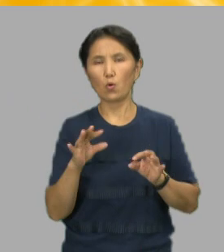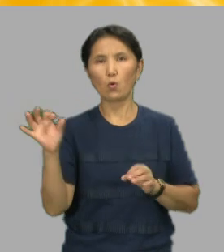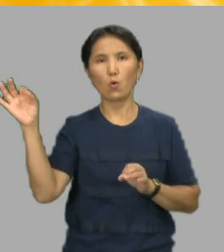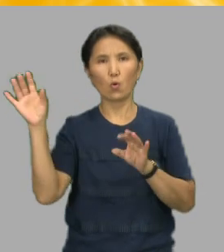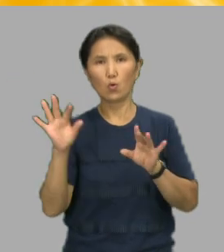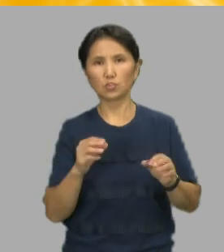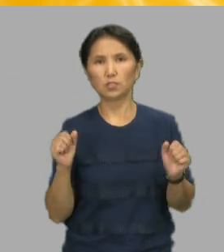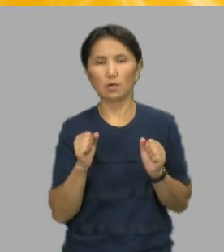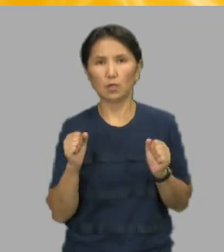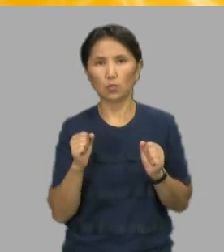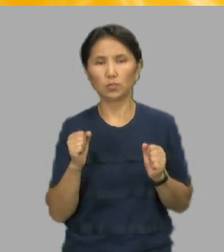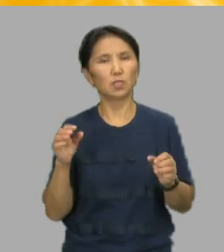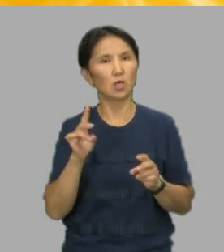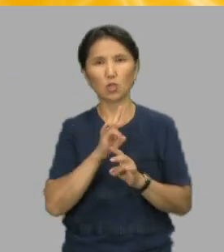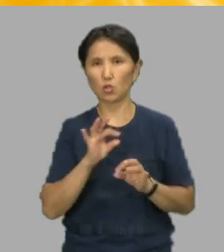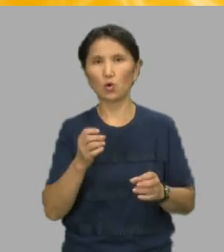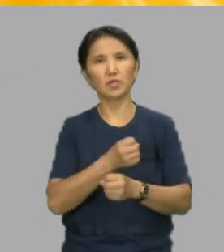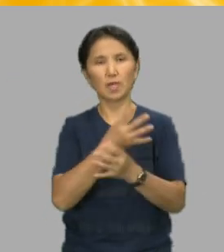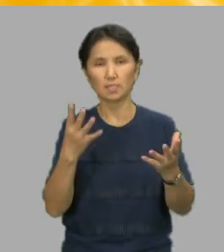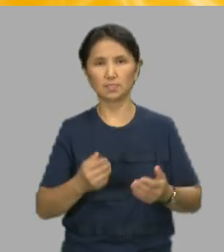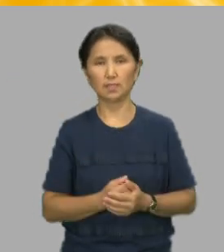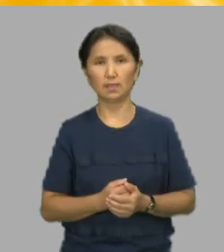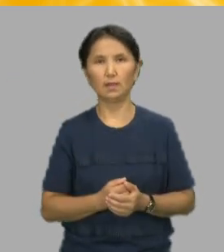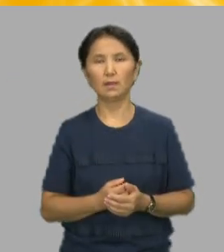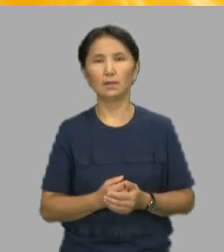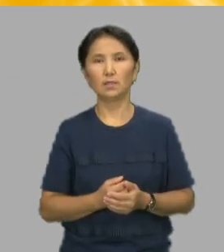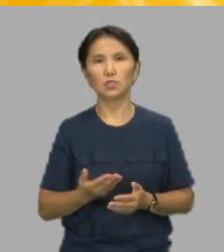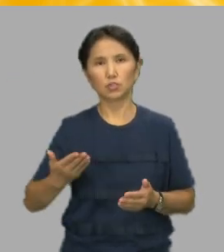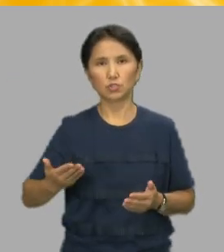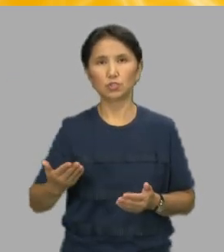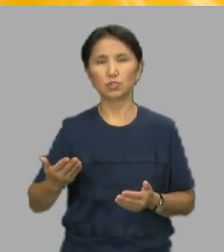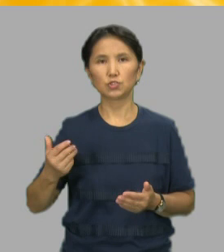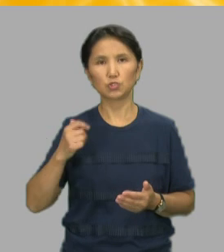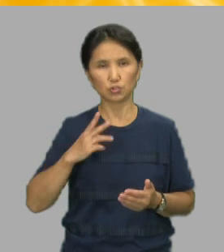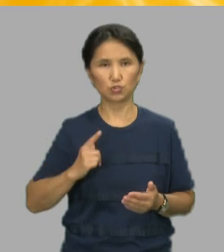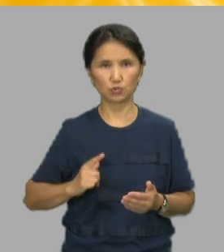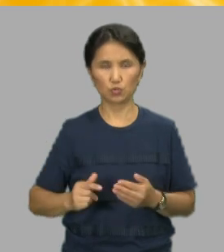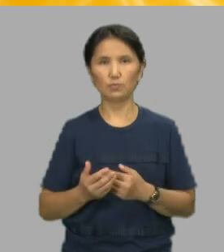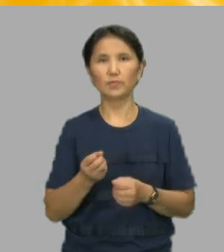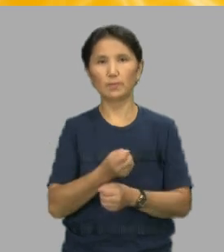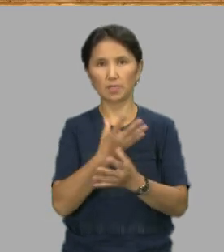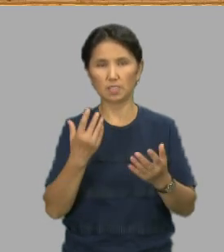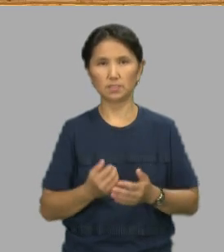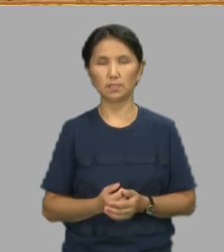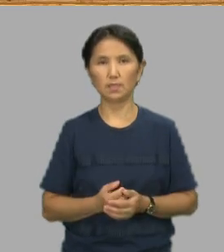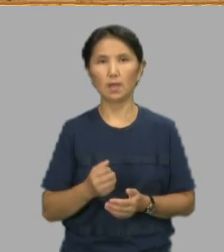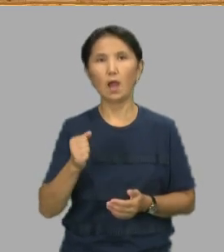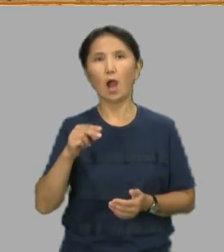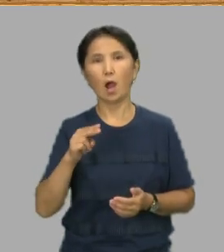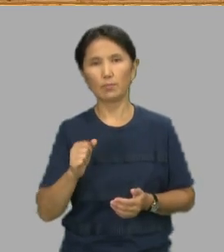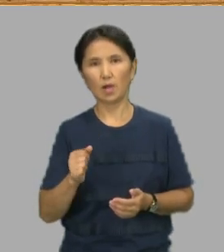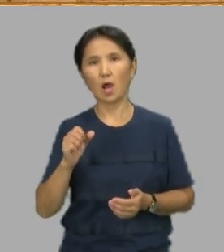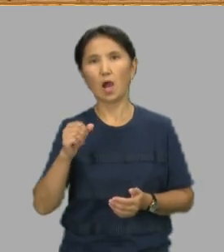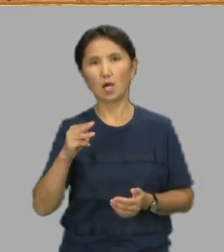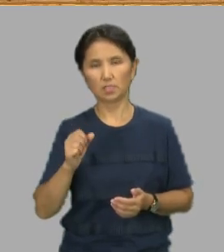ясная. Ждем на праздник. Апа ата и ичи. Но это